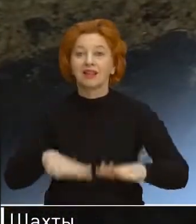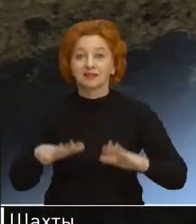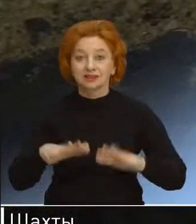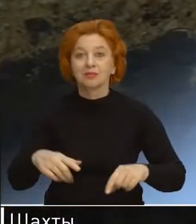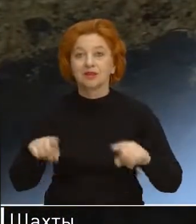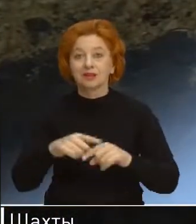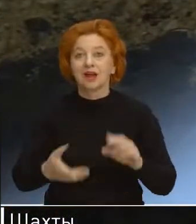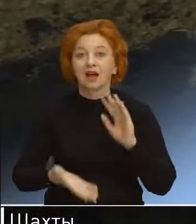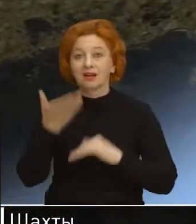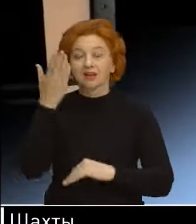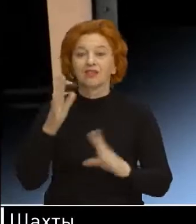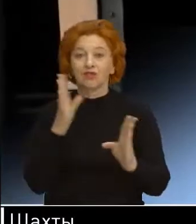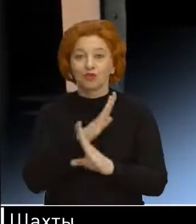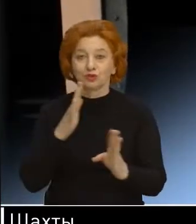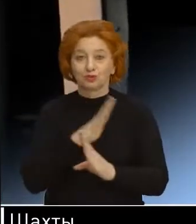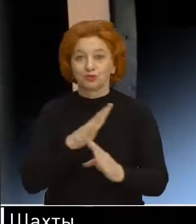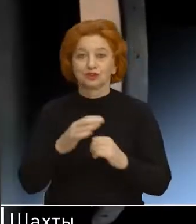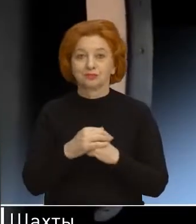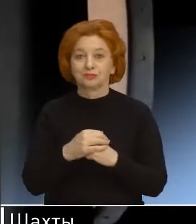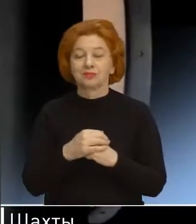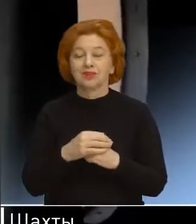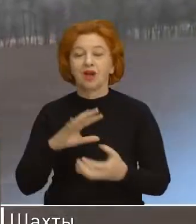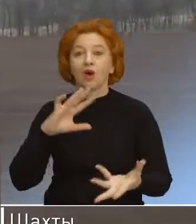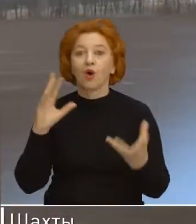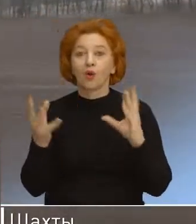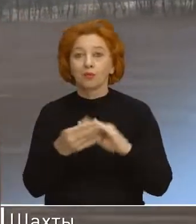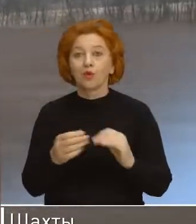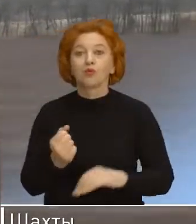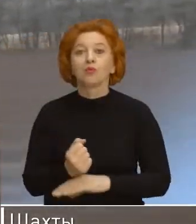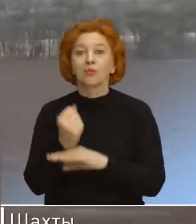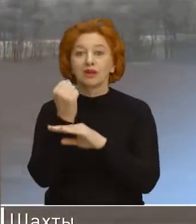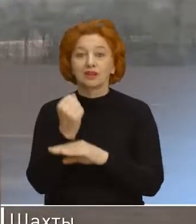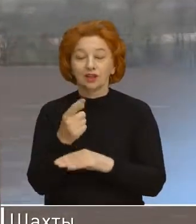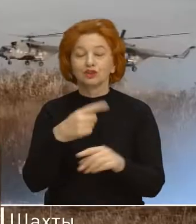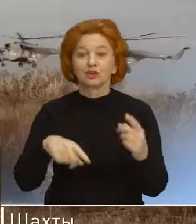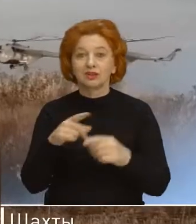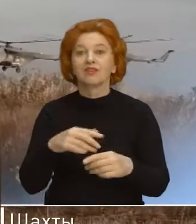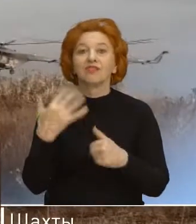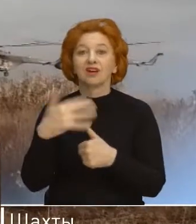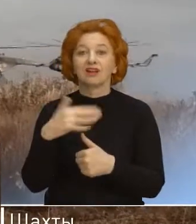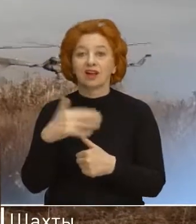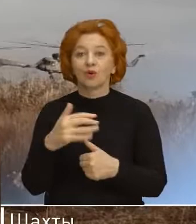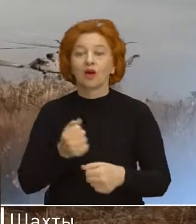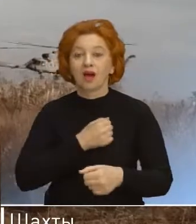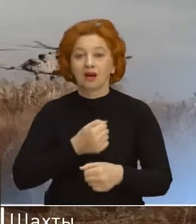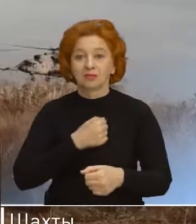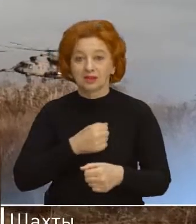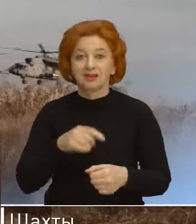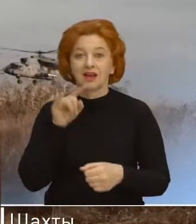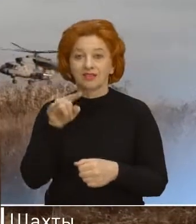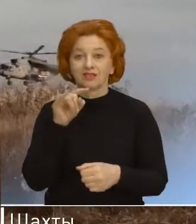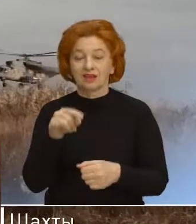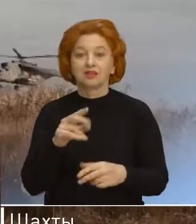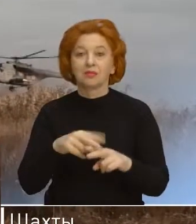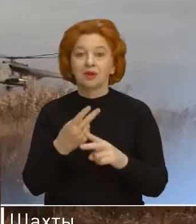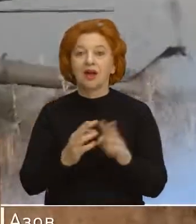и беспилотными летательными аппаратами. Огневую поддержку танкистам обеспечили вертолеты армейской авиации.